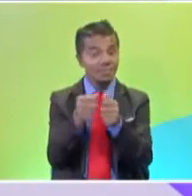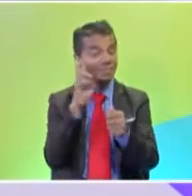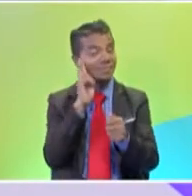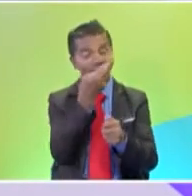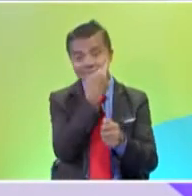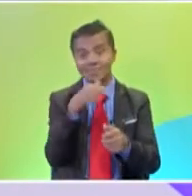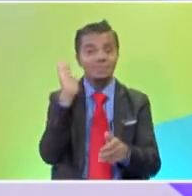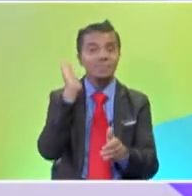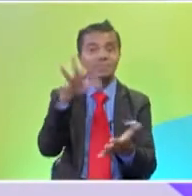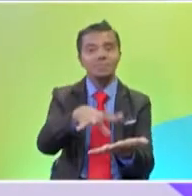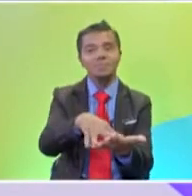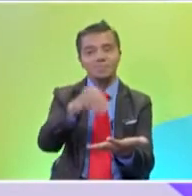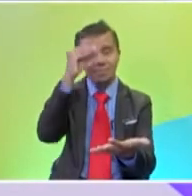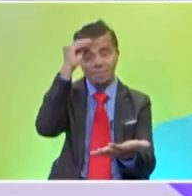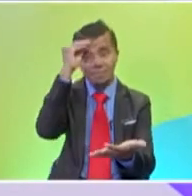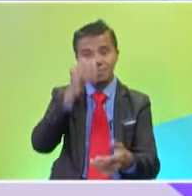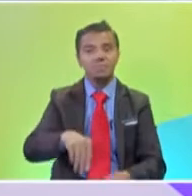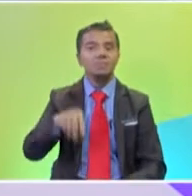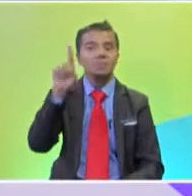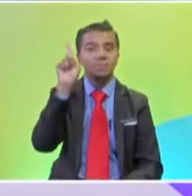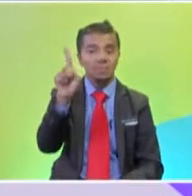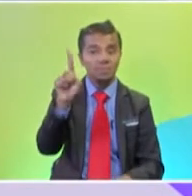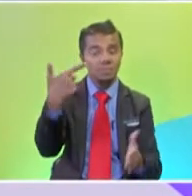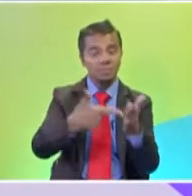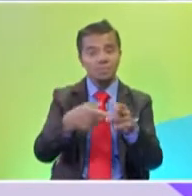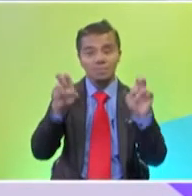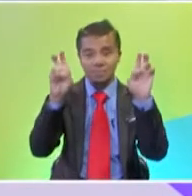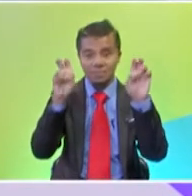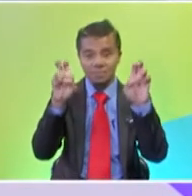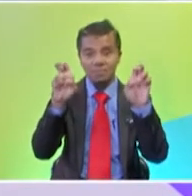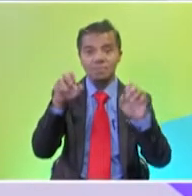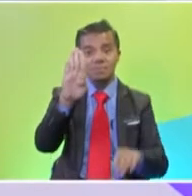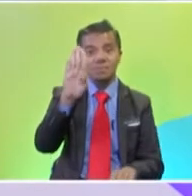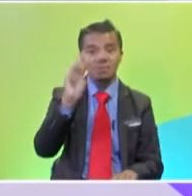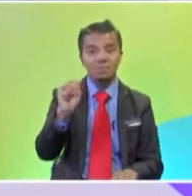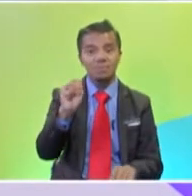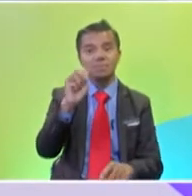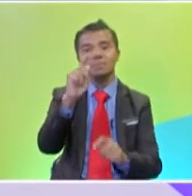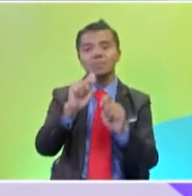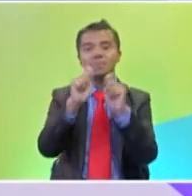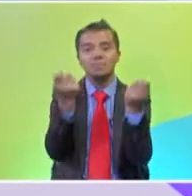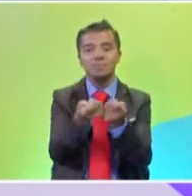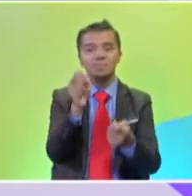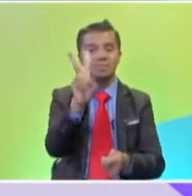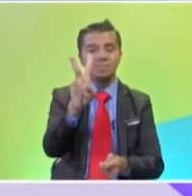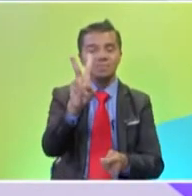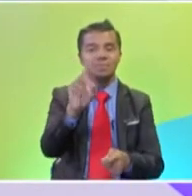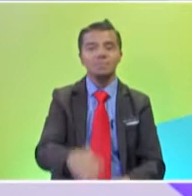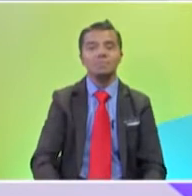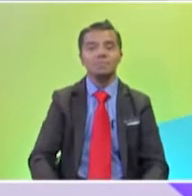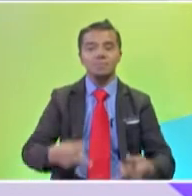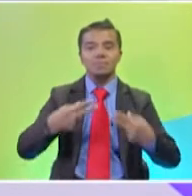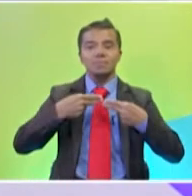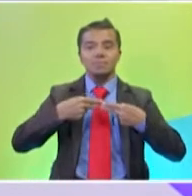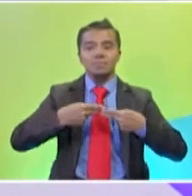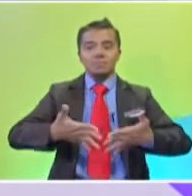kita akan mempelajari satu lagi topik dalam bahasa Melayu tingkatan 2, iaitu perwira dunia cyborg. Tajuk yang